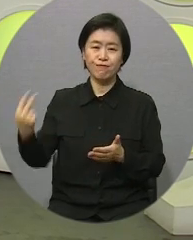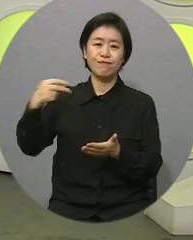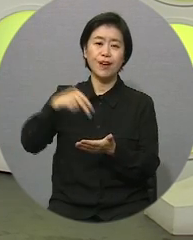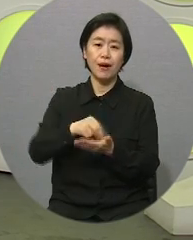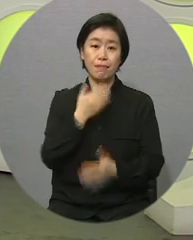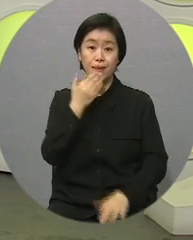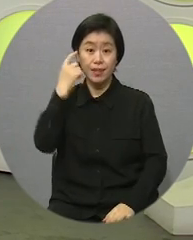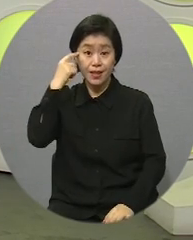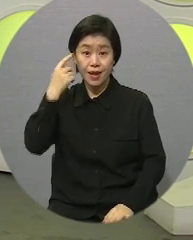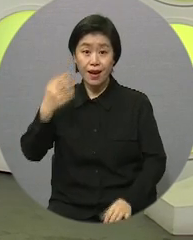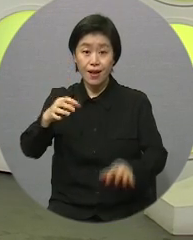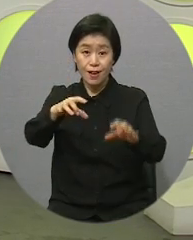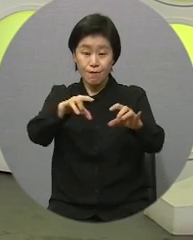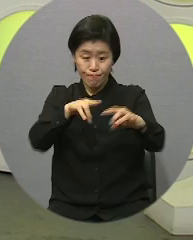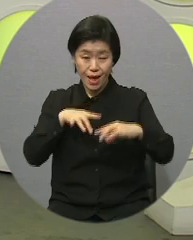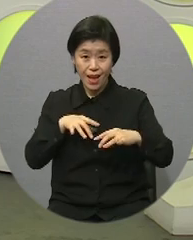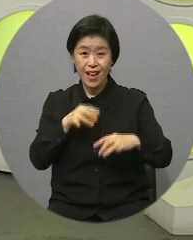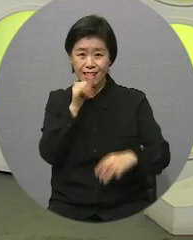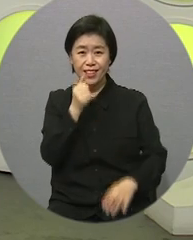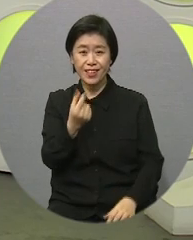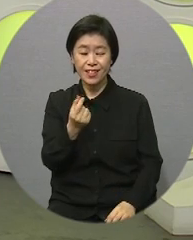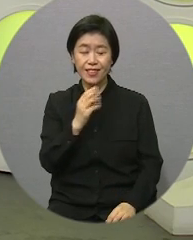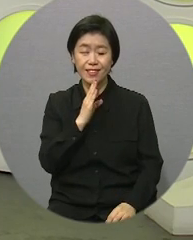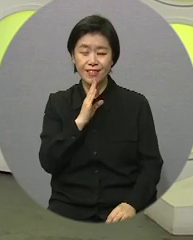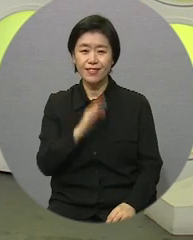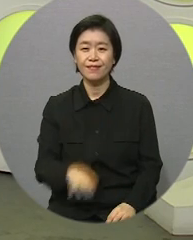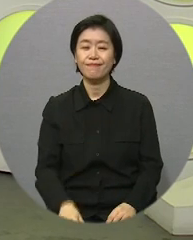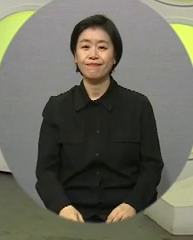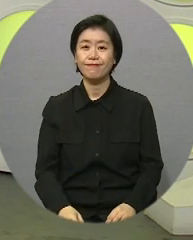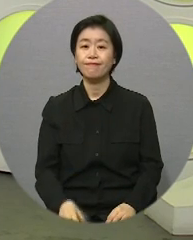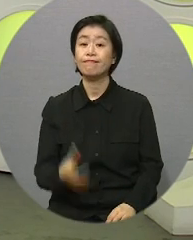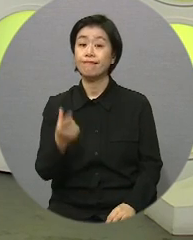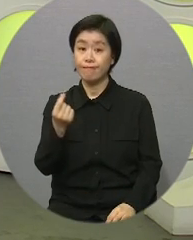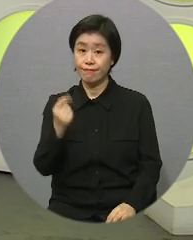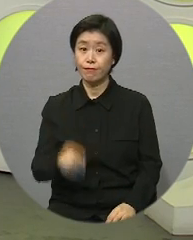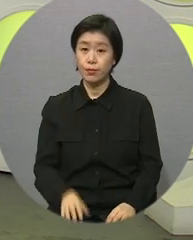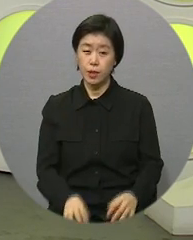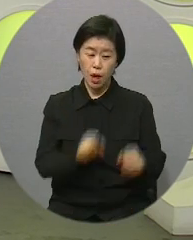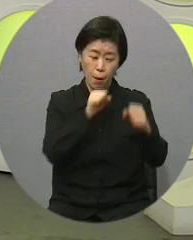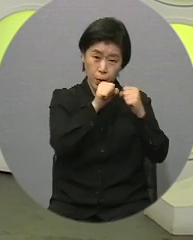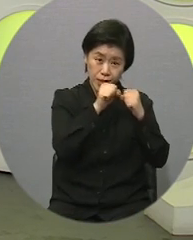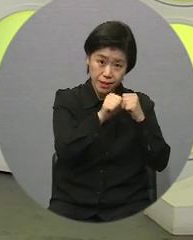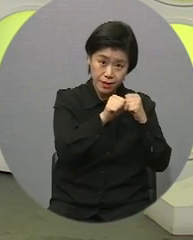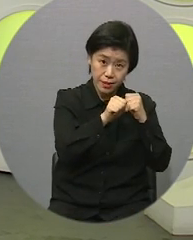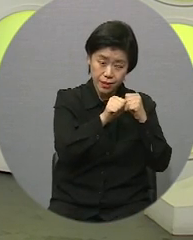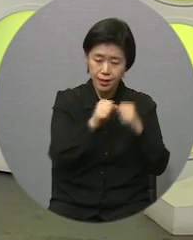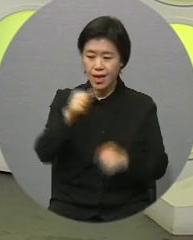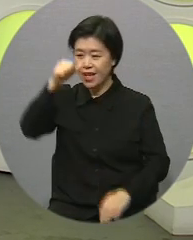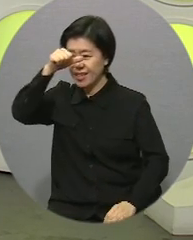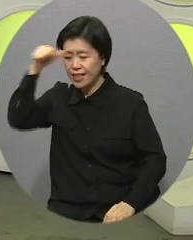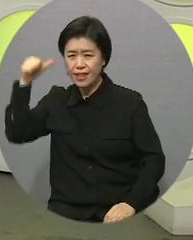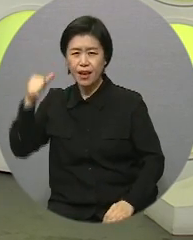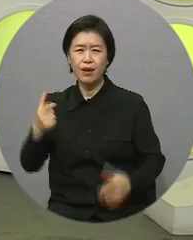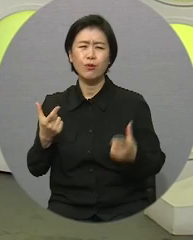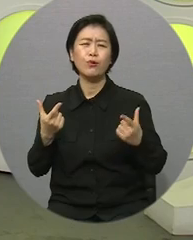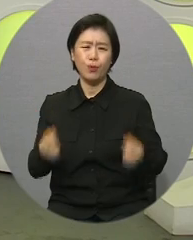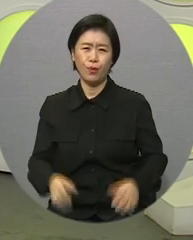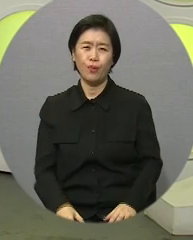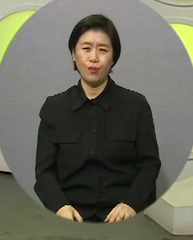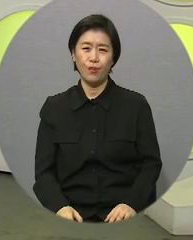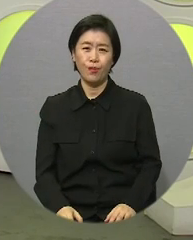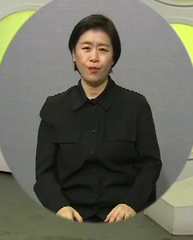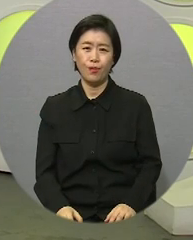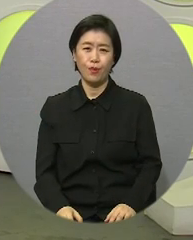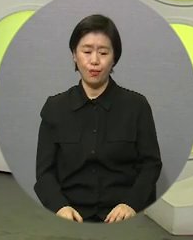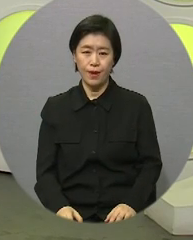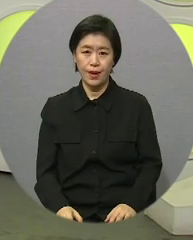안겨 준게 된게 아닐까 싶습니다 복싱을 알면은 인생도 알게 돼요 그래서 이길